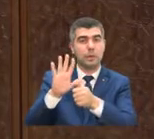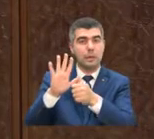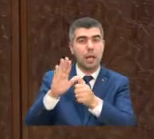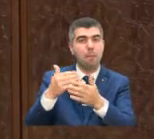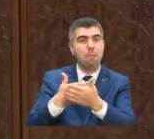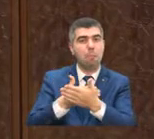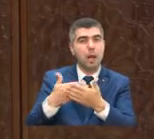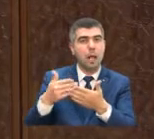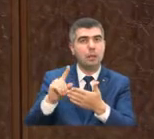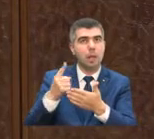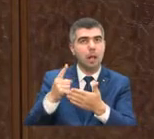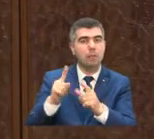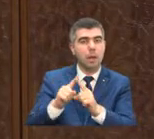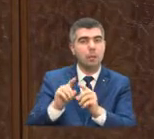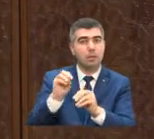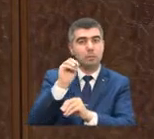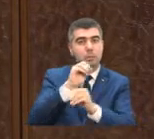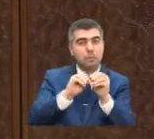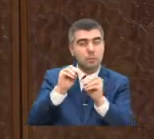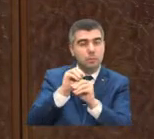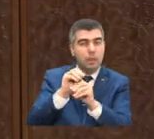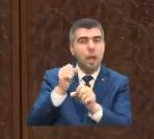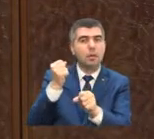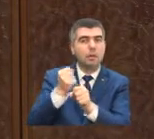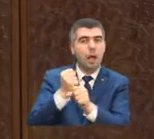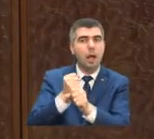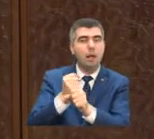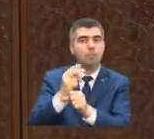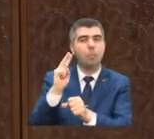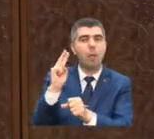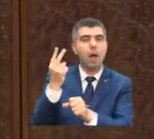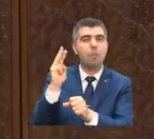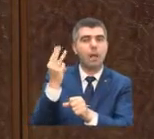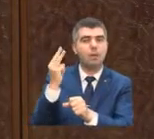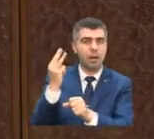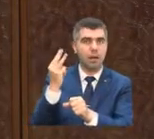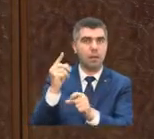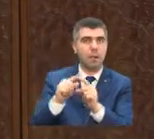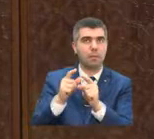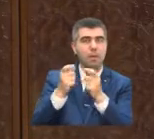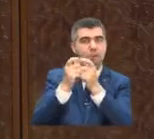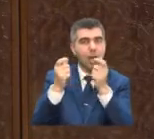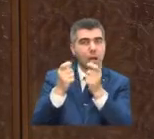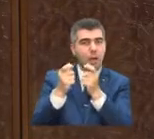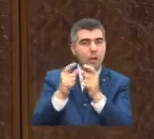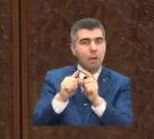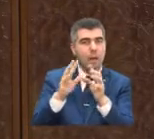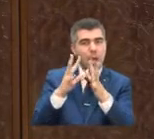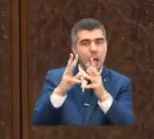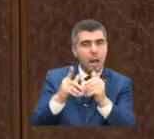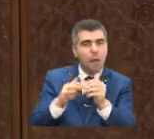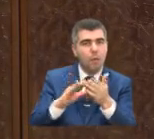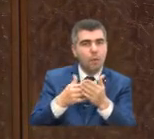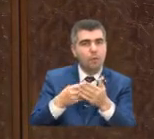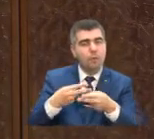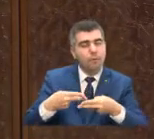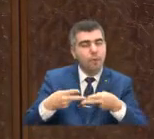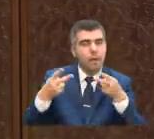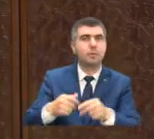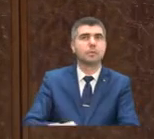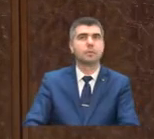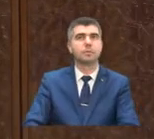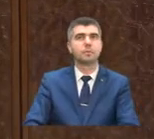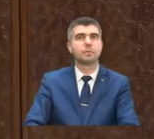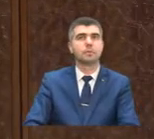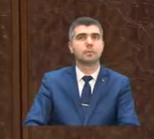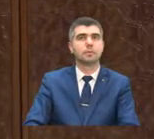كانت مازال خدام النائب المحترم، ما تربطش هادشي بهادشي. اقراوا على الارقام، وعندكم منكم اللي يعطيكم الارقام.